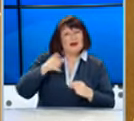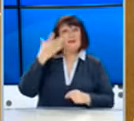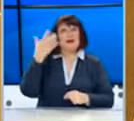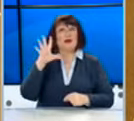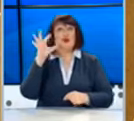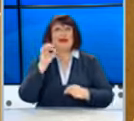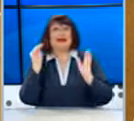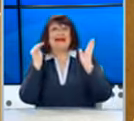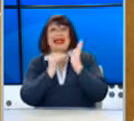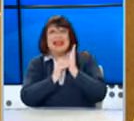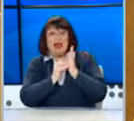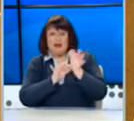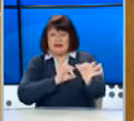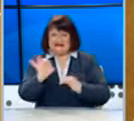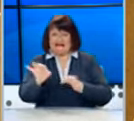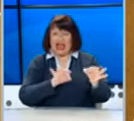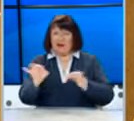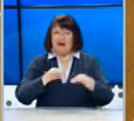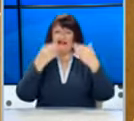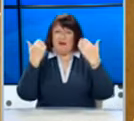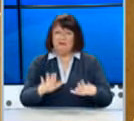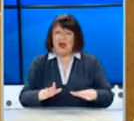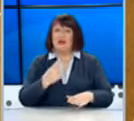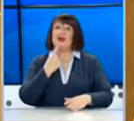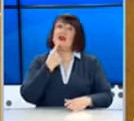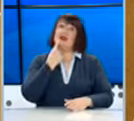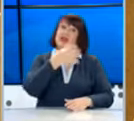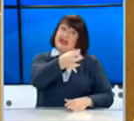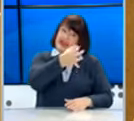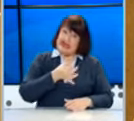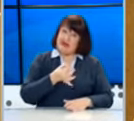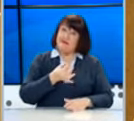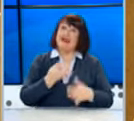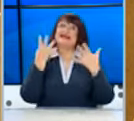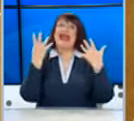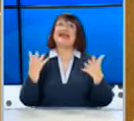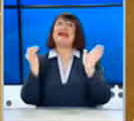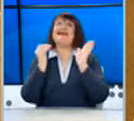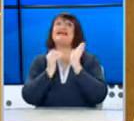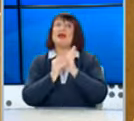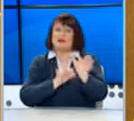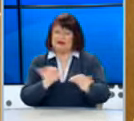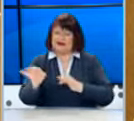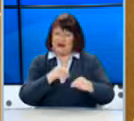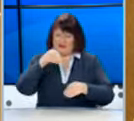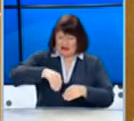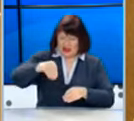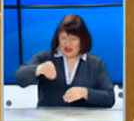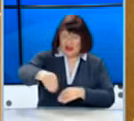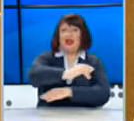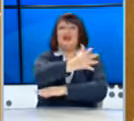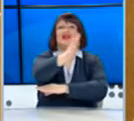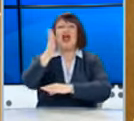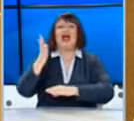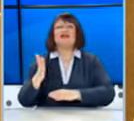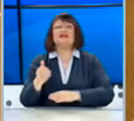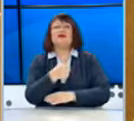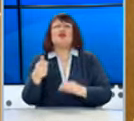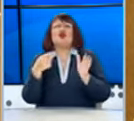550.000 στρέμματα. Είχατε πει ότι θα αναδασωθούν 9.000 και καταλήξαμε να